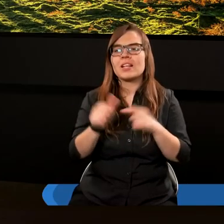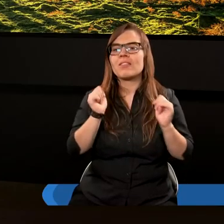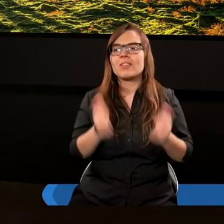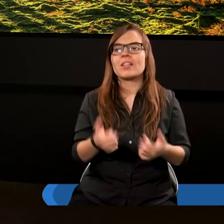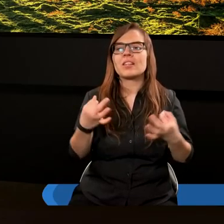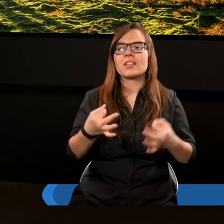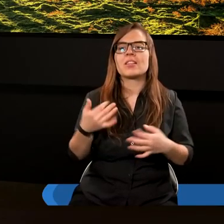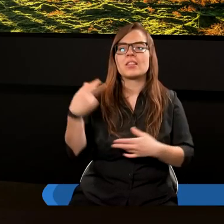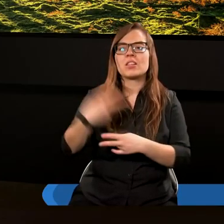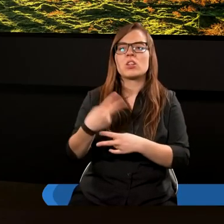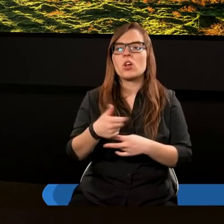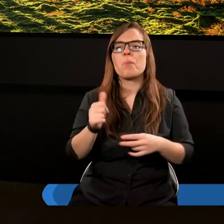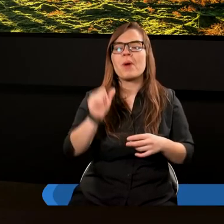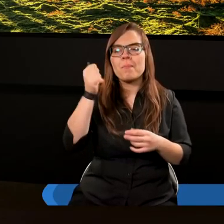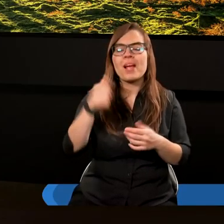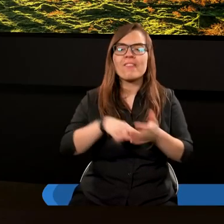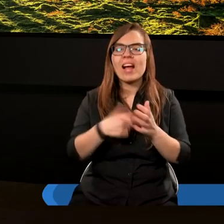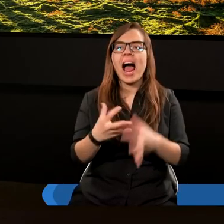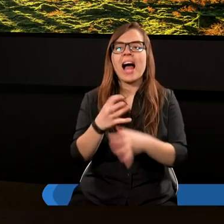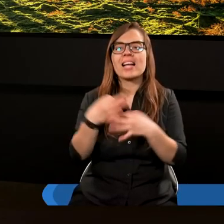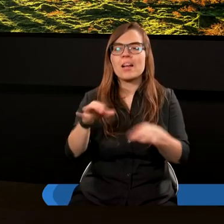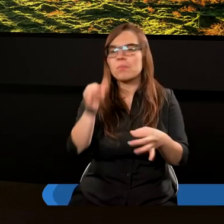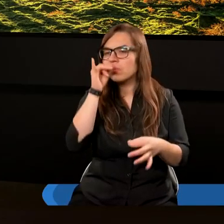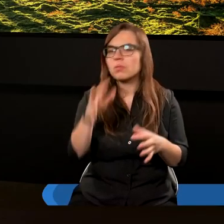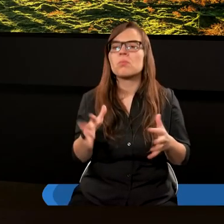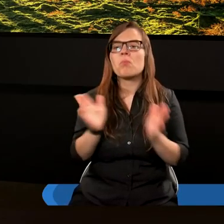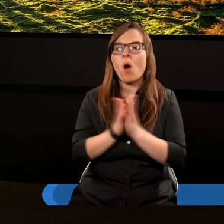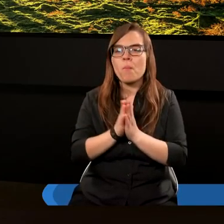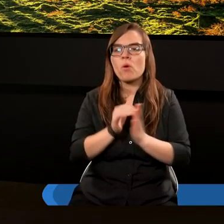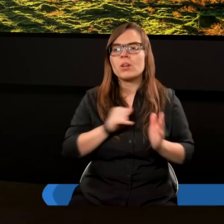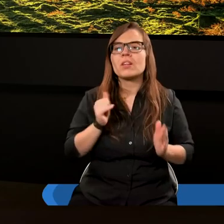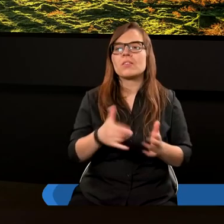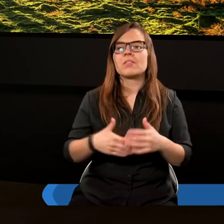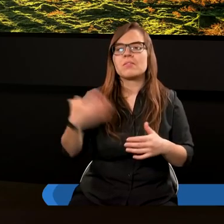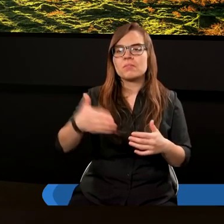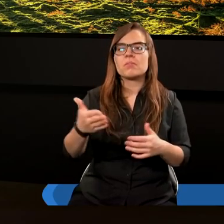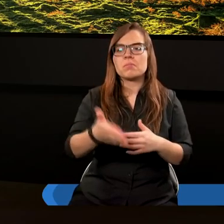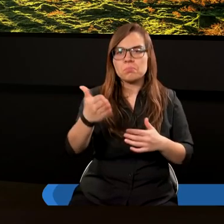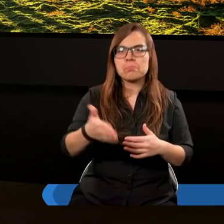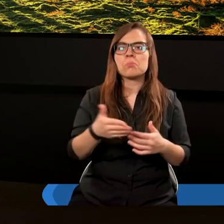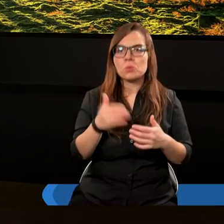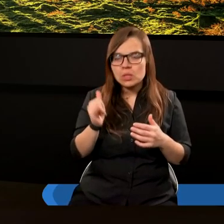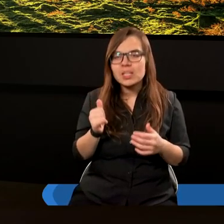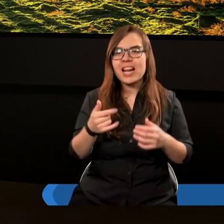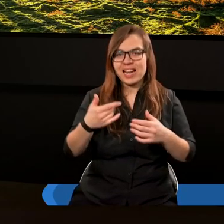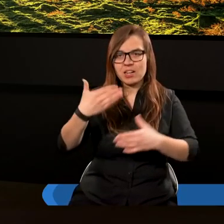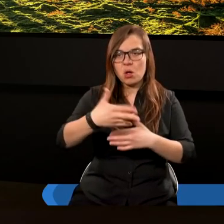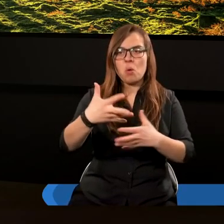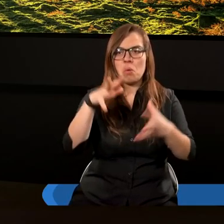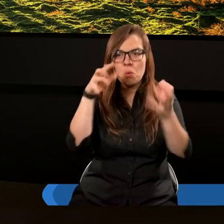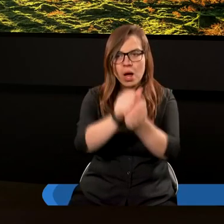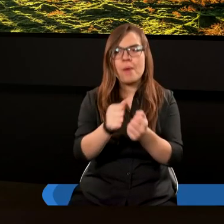stanie złapać dzisiaj stopa. Pierwszy raz. Pomodliliśmy się. Wystawiłem rękę. Pierwszy samochód, który przejechał,